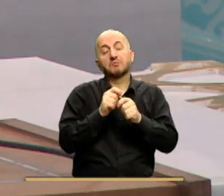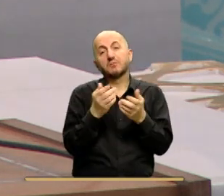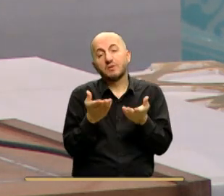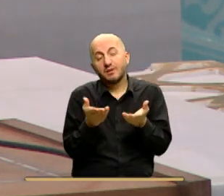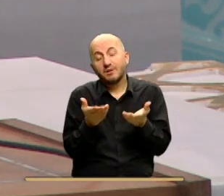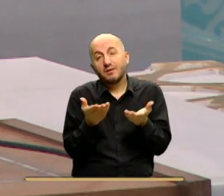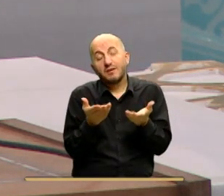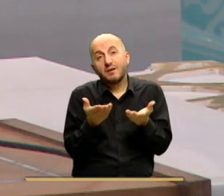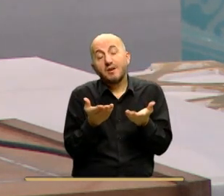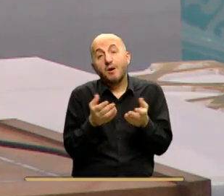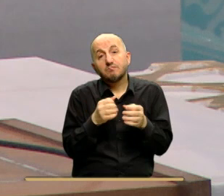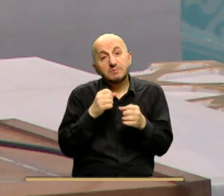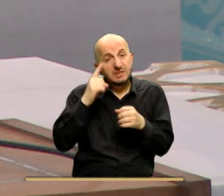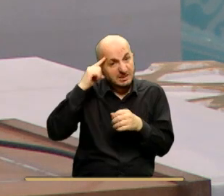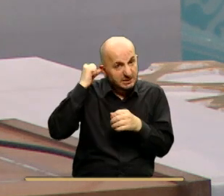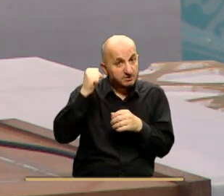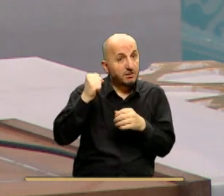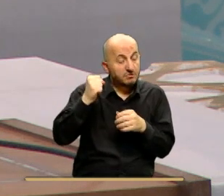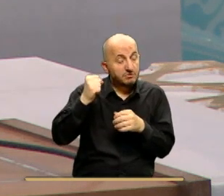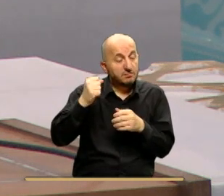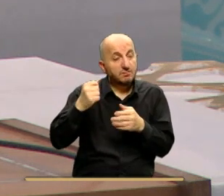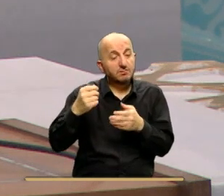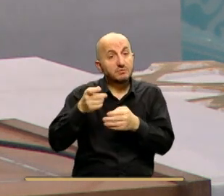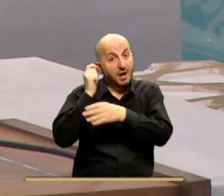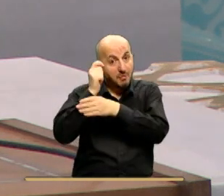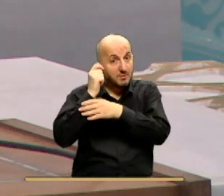Görüyor musunuz? Bu kadar inatla daveti ret.